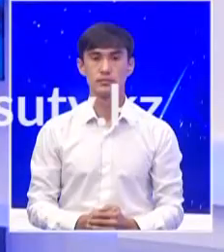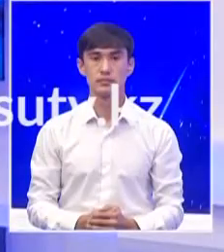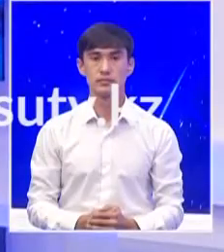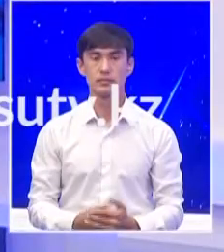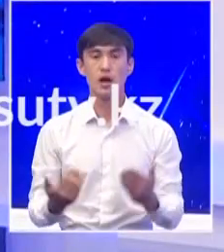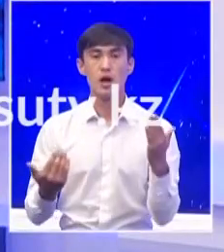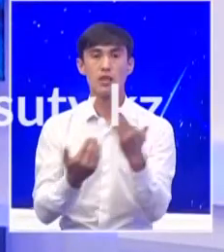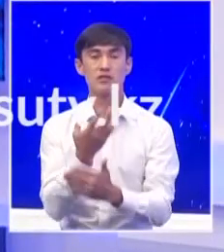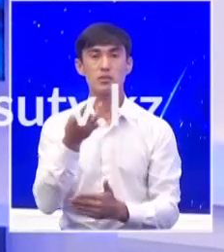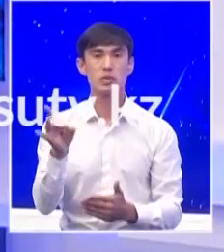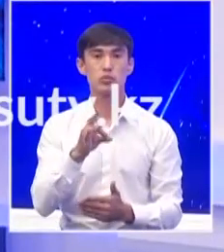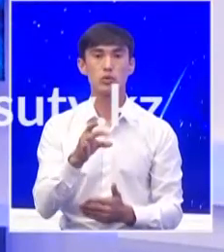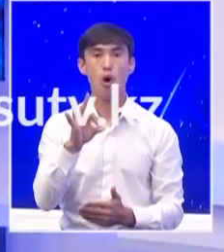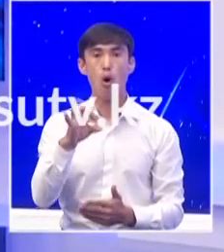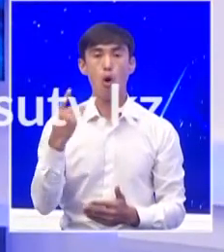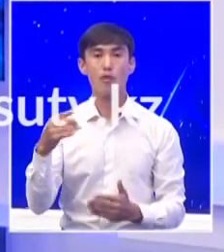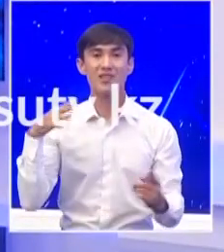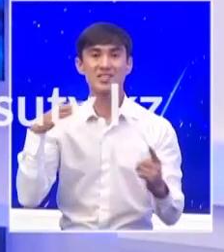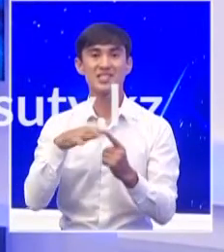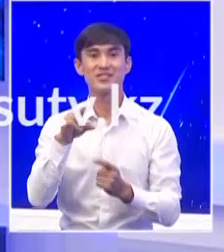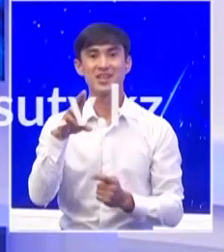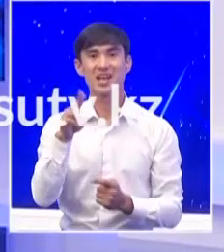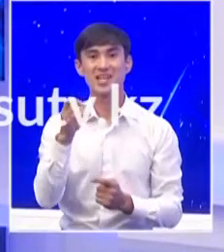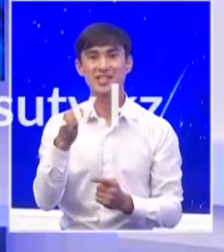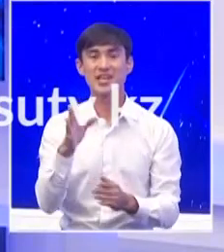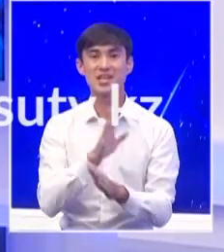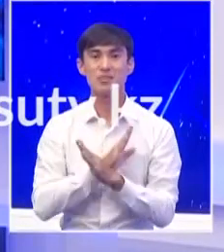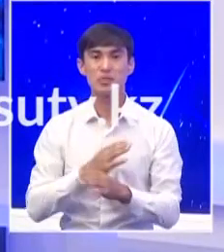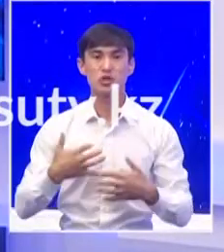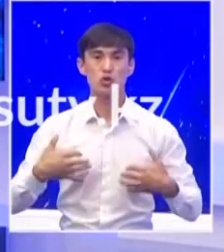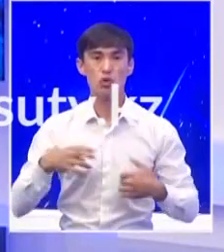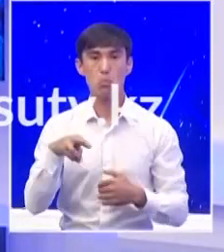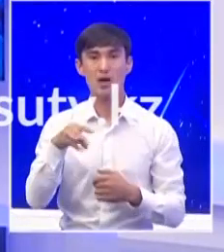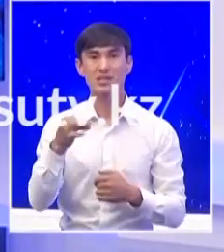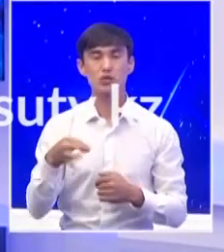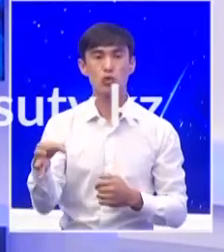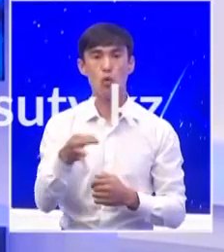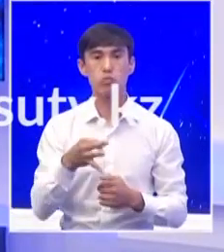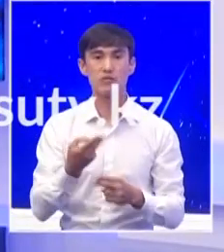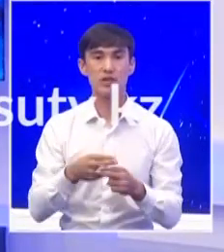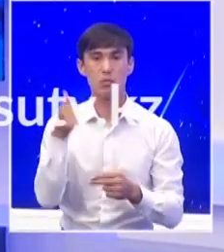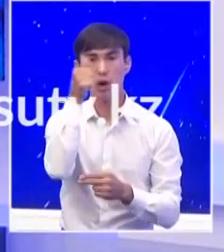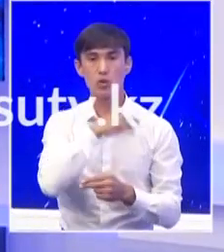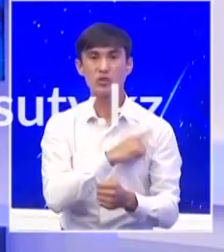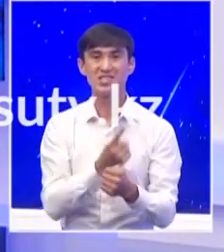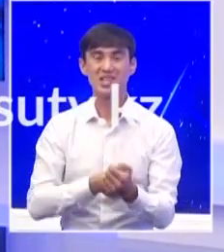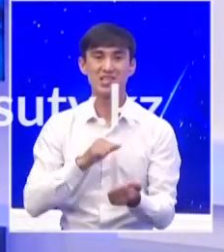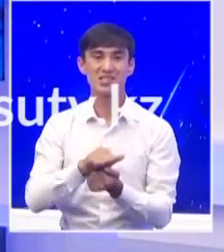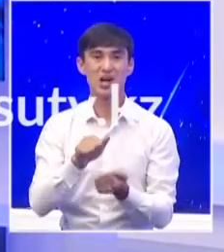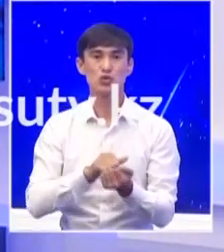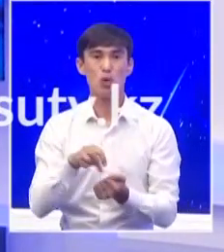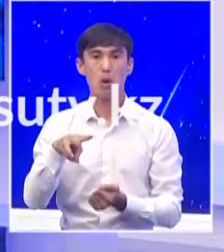К новостям республики. От нашествия клещей гибнет скот в Мангистауской области. В этом году сильная засуха